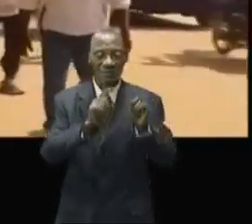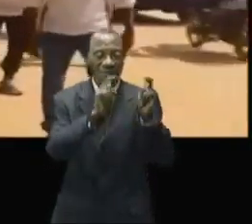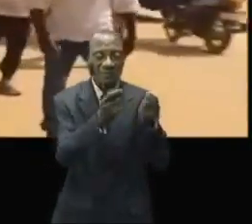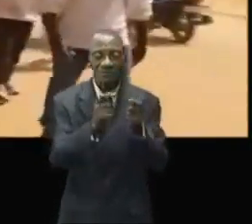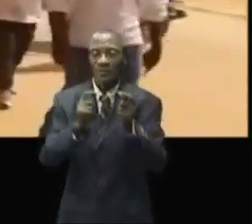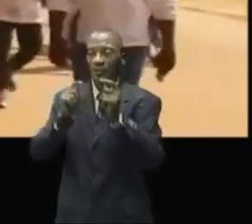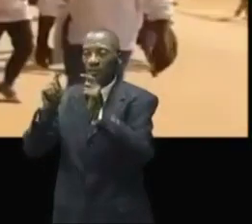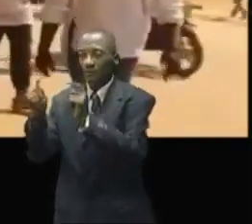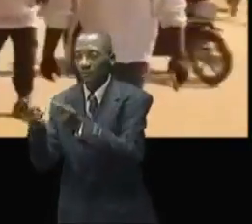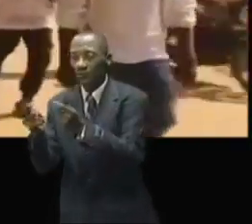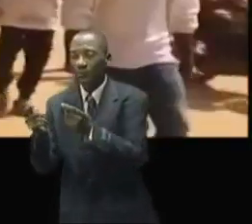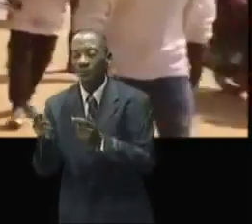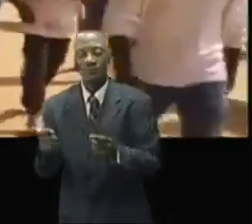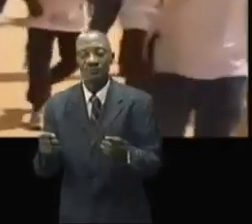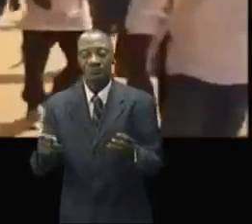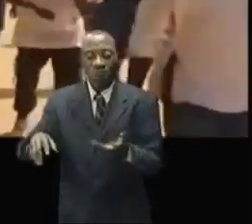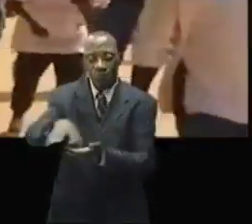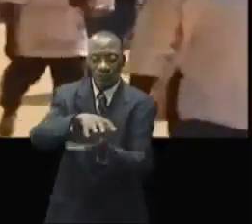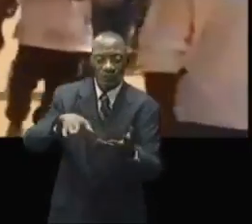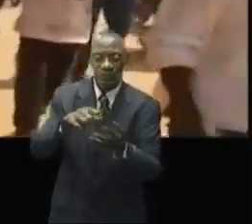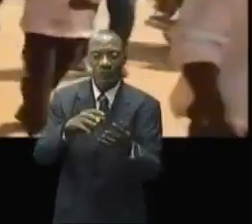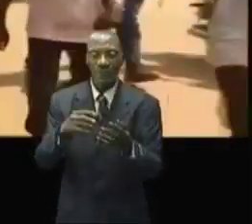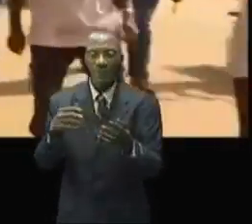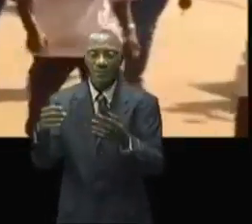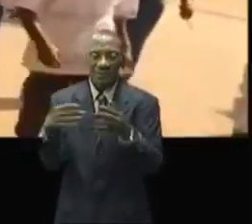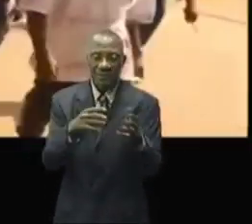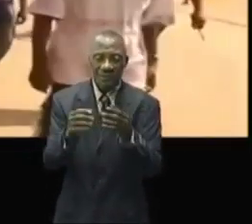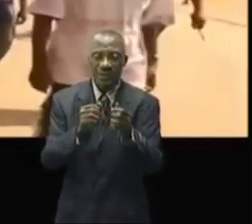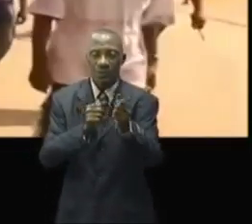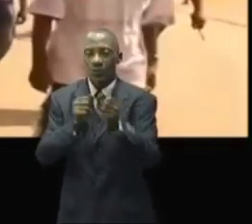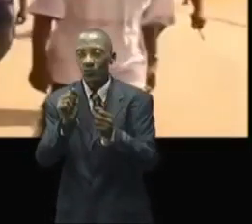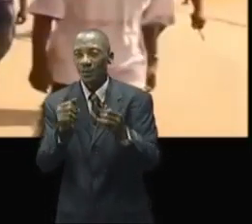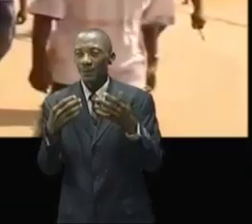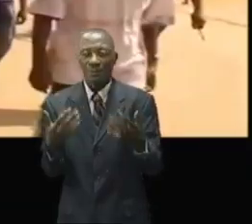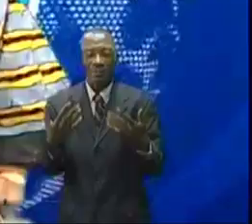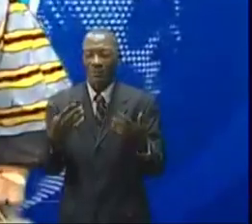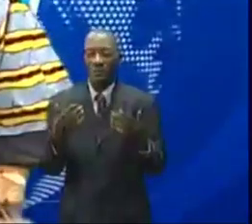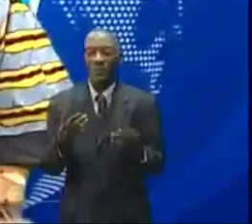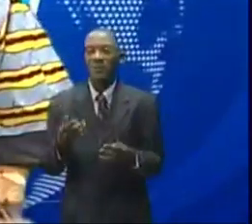population congolaise pour une participation massive au prochain scrutin.